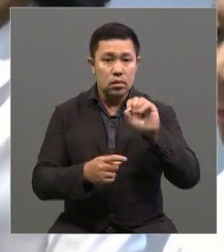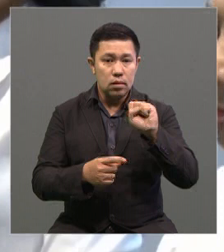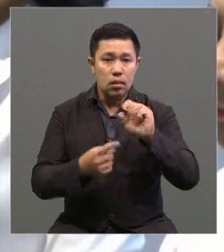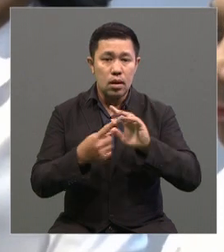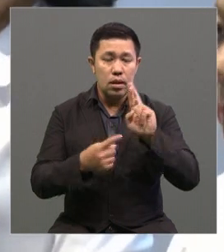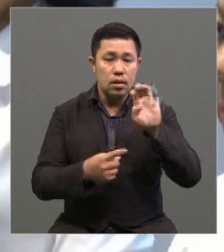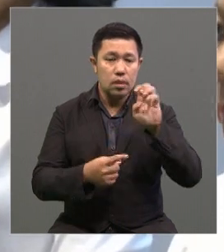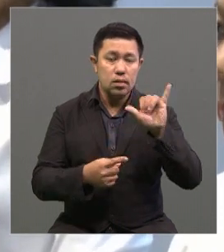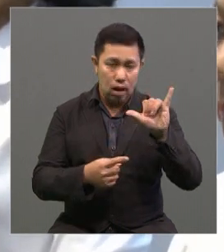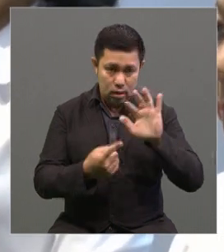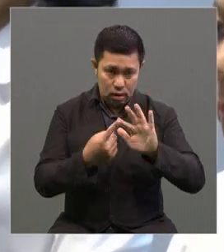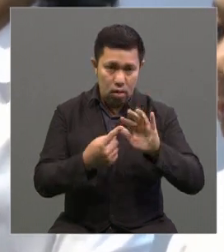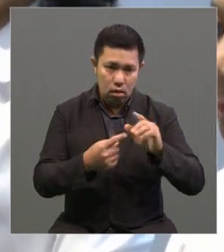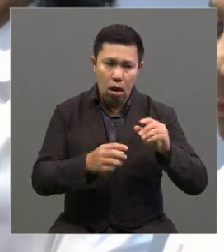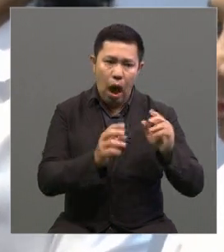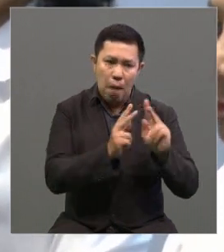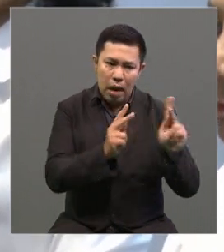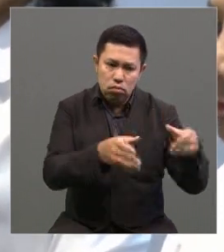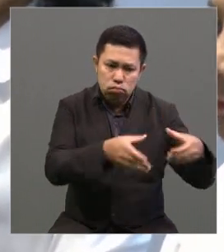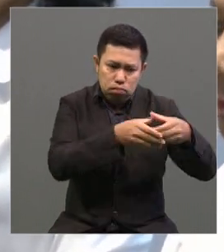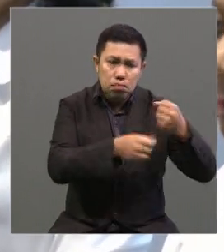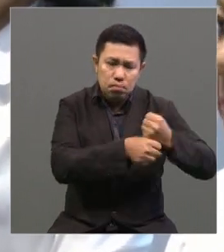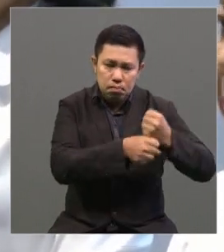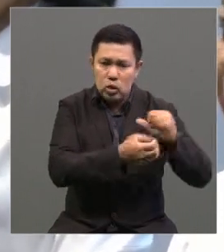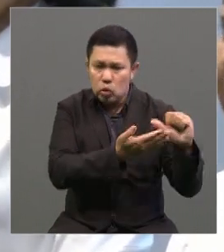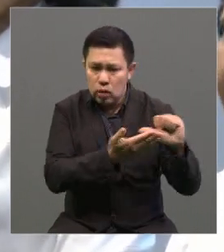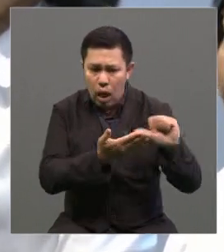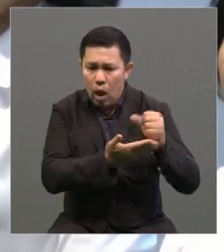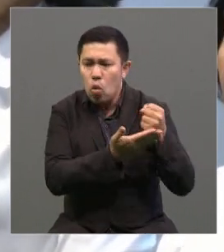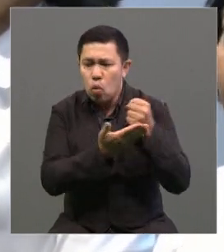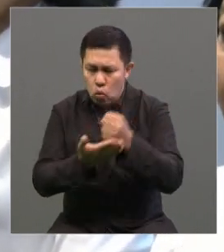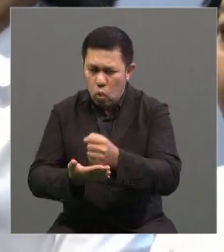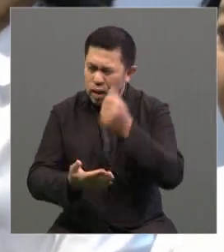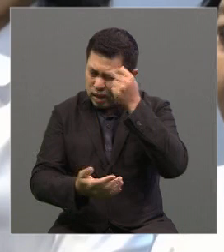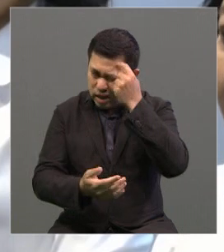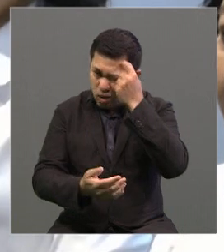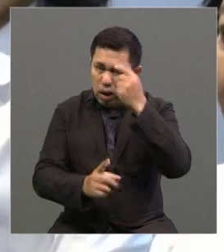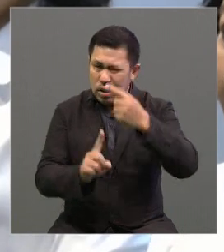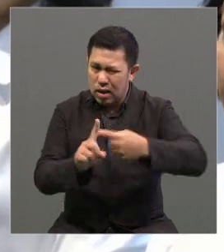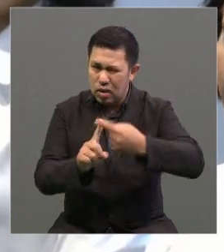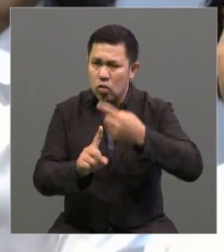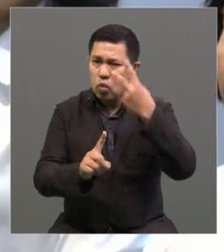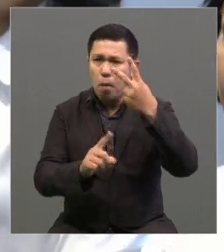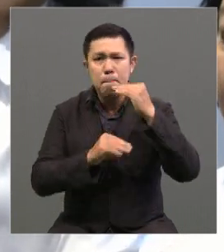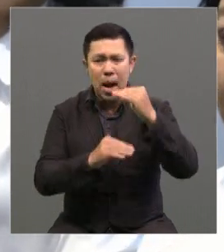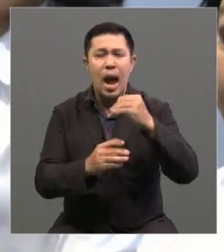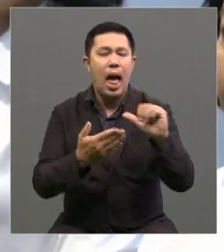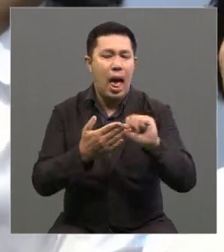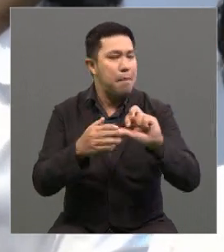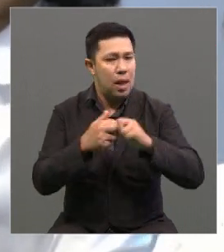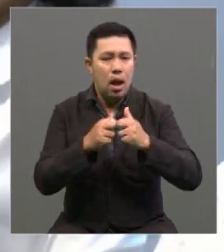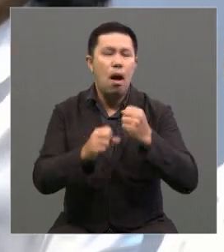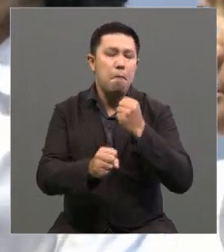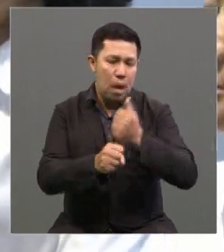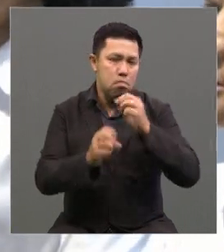คณะทำงานขึ้นมาเพื่อแก้ไขปัญหาดังกล่าวก็คาดว่าจะสามารถแก้ปัญหาได้ภายใน2เดือนค่ะ